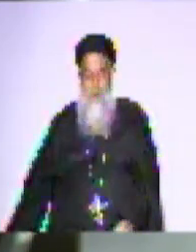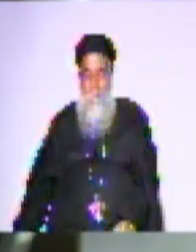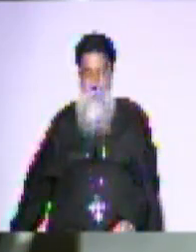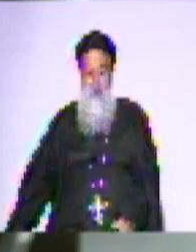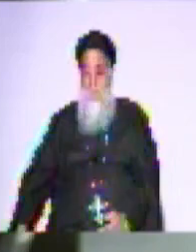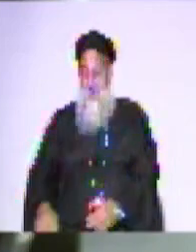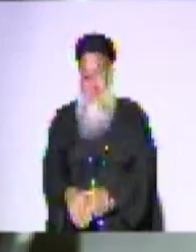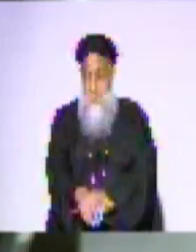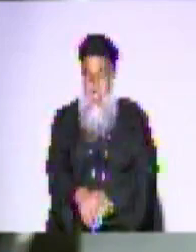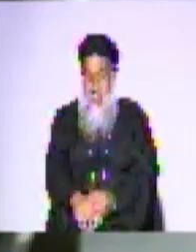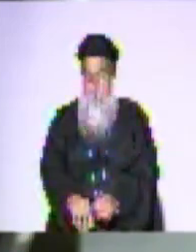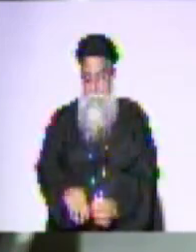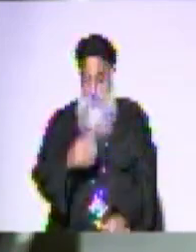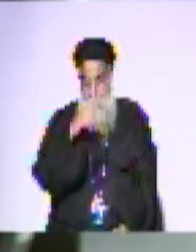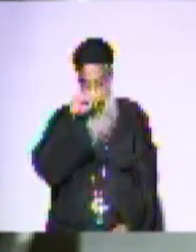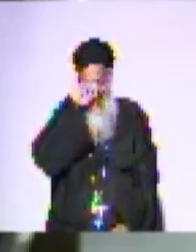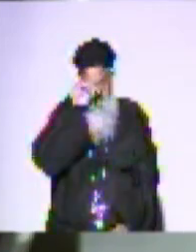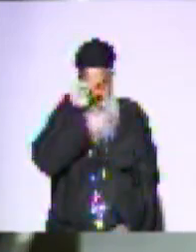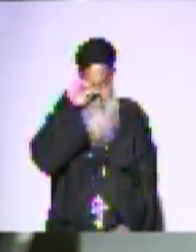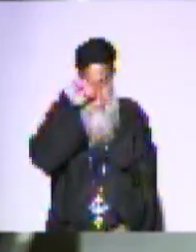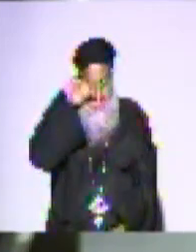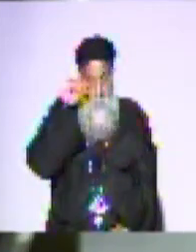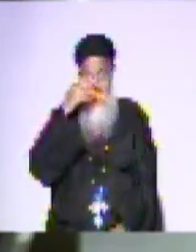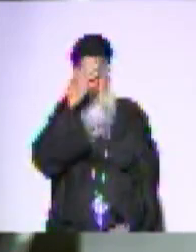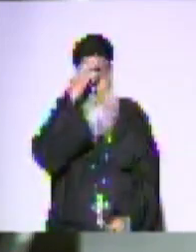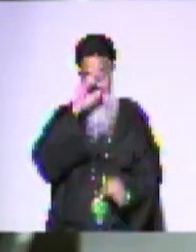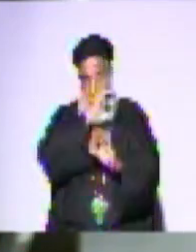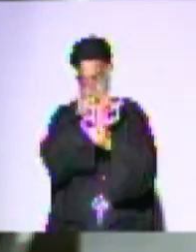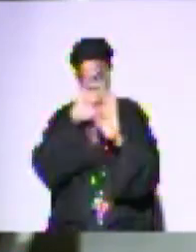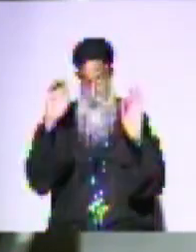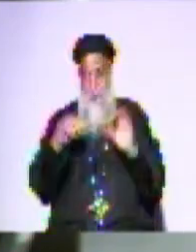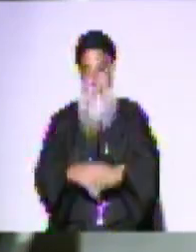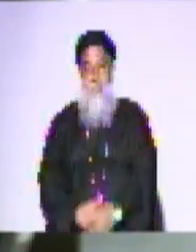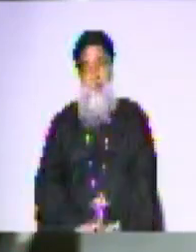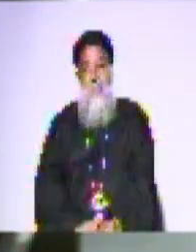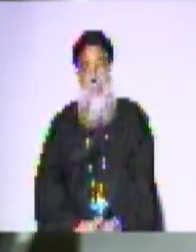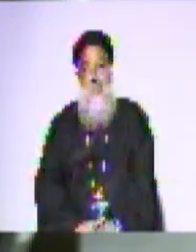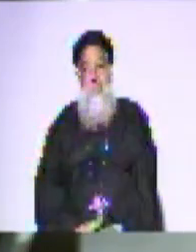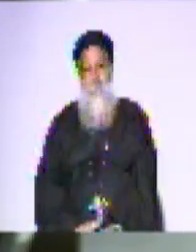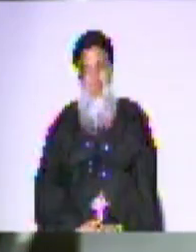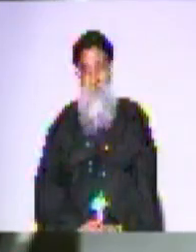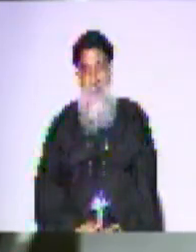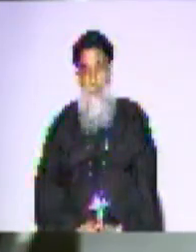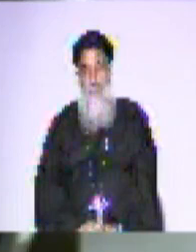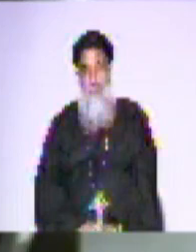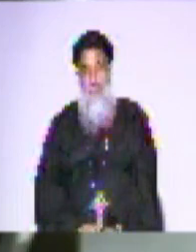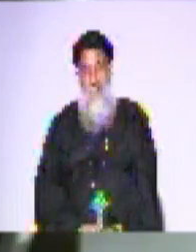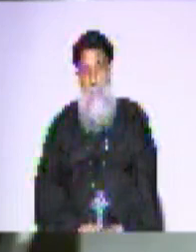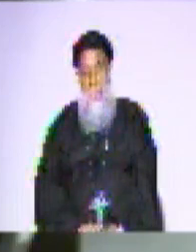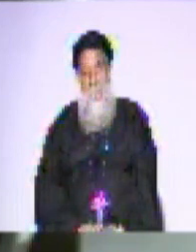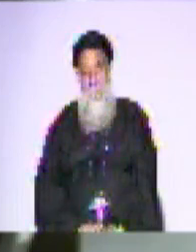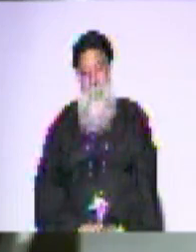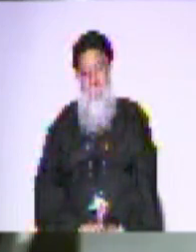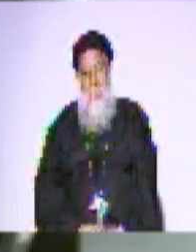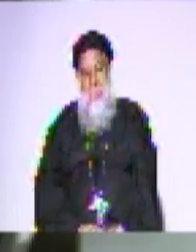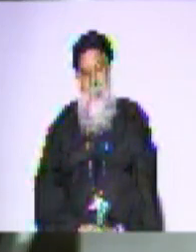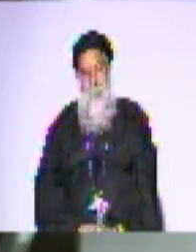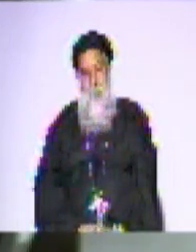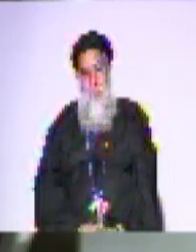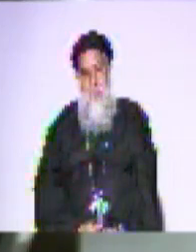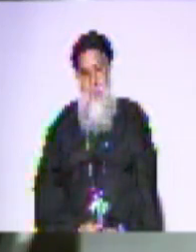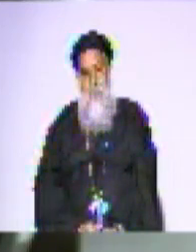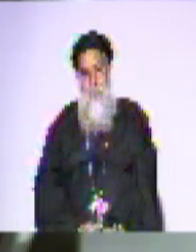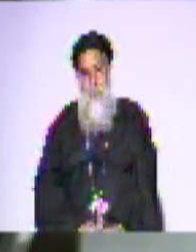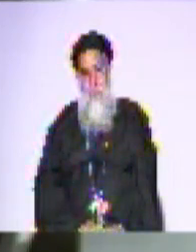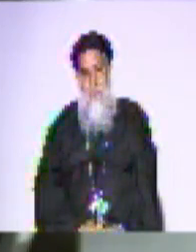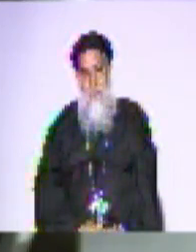معاكم. ربنا قادر على الشفاء، نثق في عمل ربنا يعني. انا عاوز اي مشروع اعمله